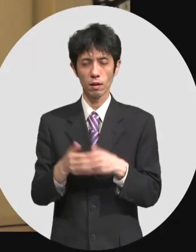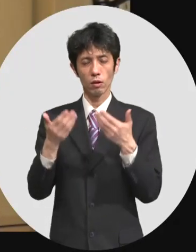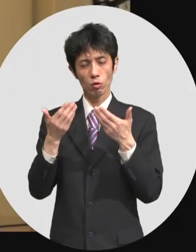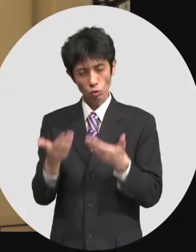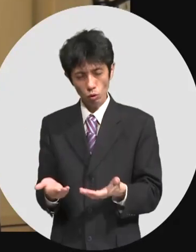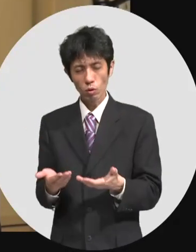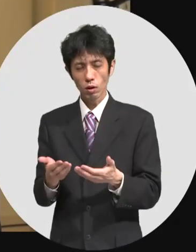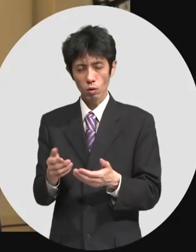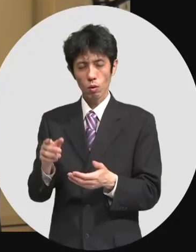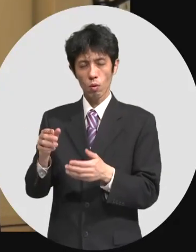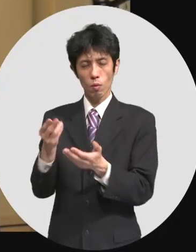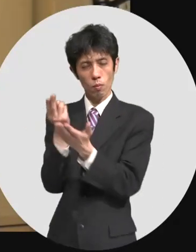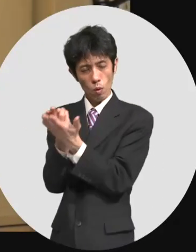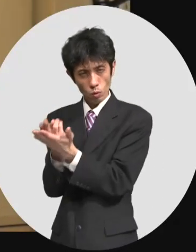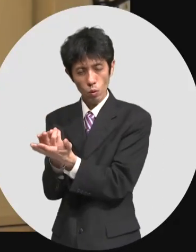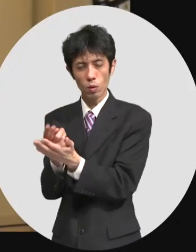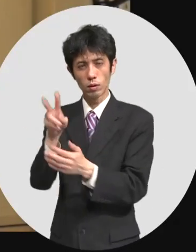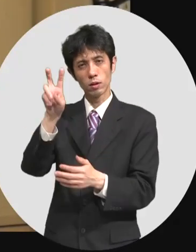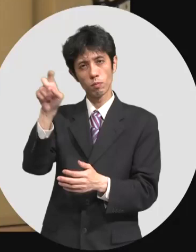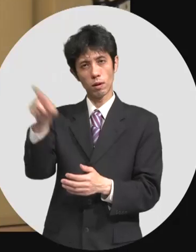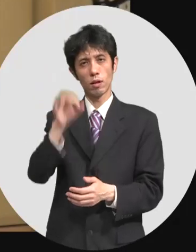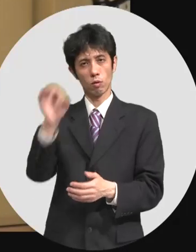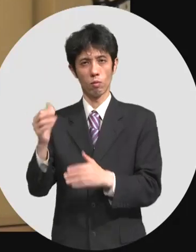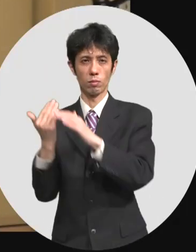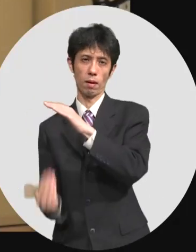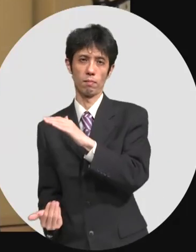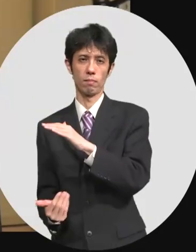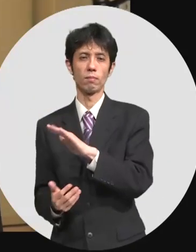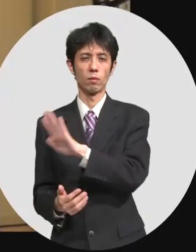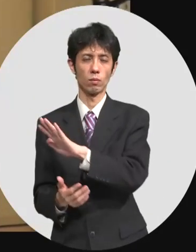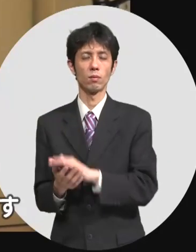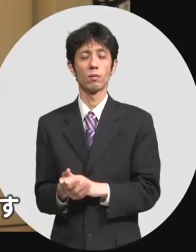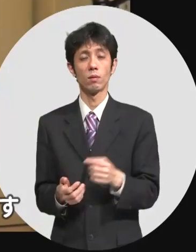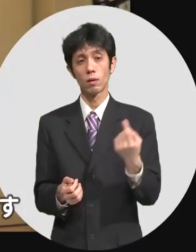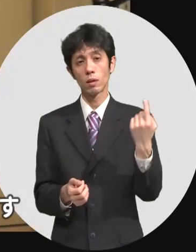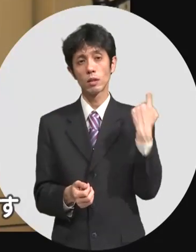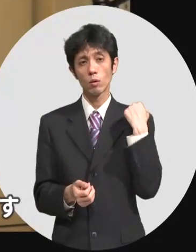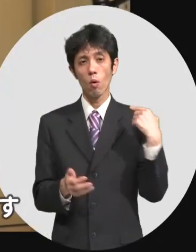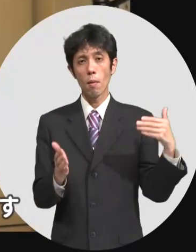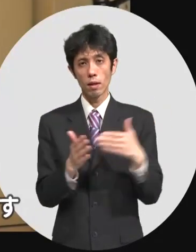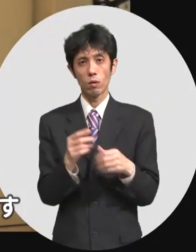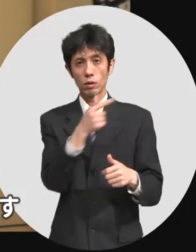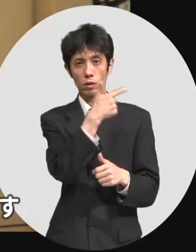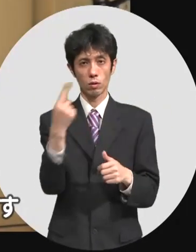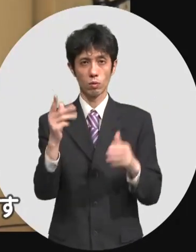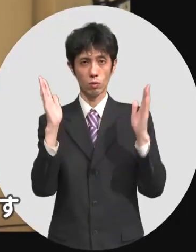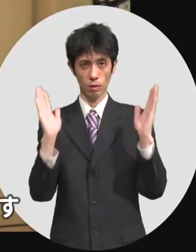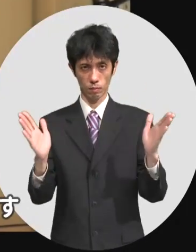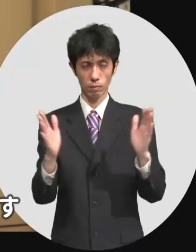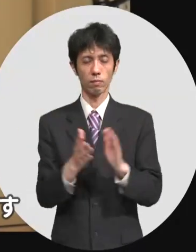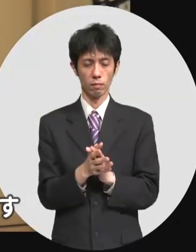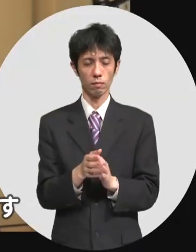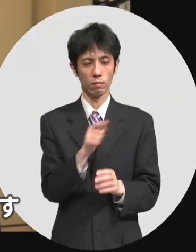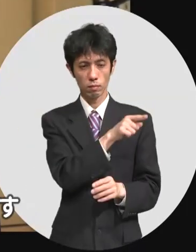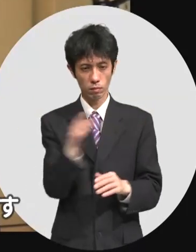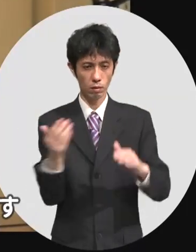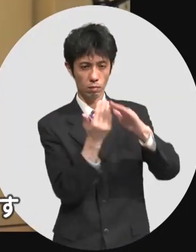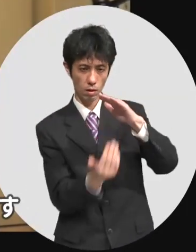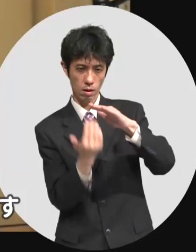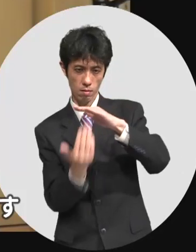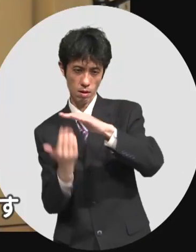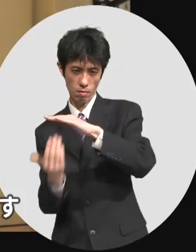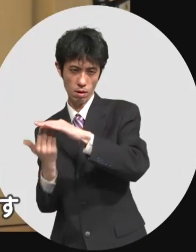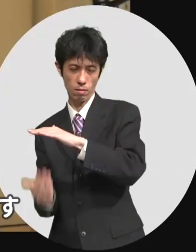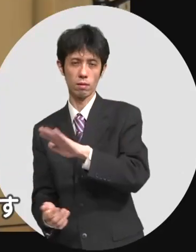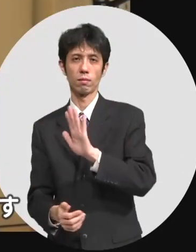症者の病床使用率が 20% 未満ということでございます。で昨日までの7日間につきましてはいずれもこの